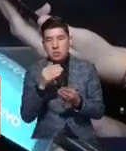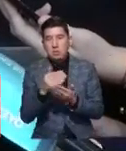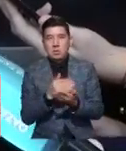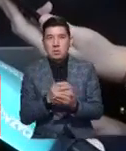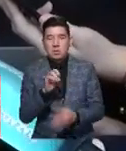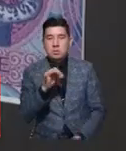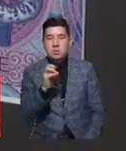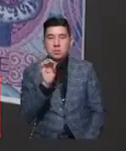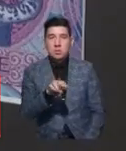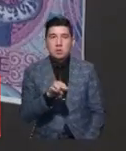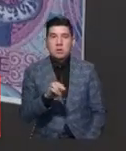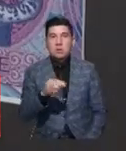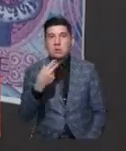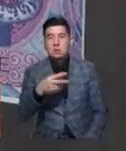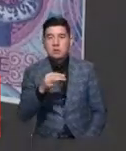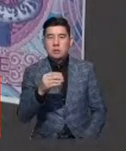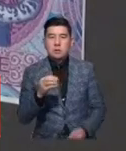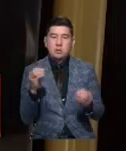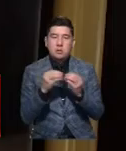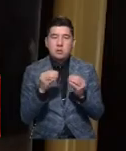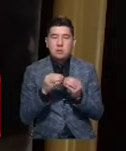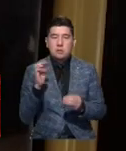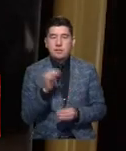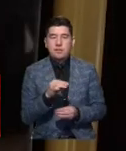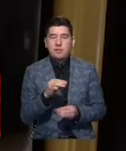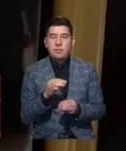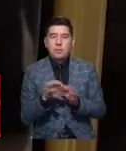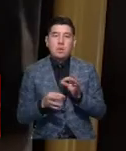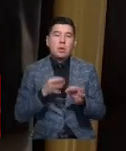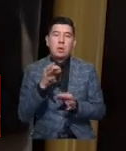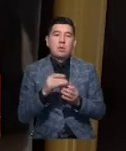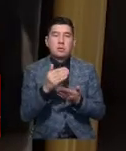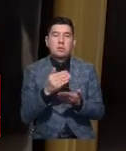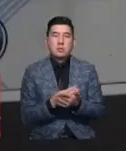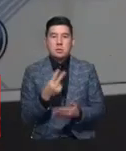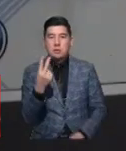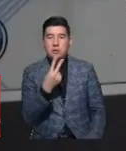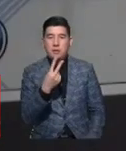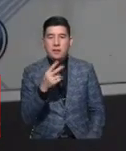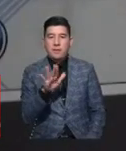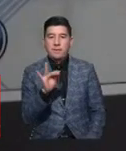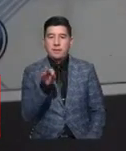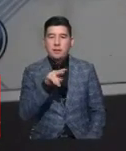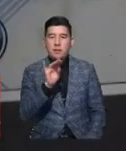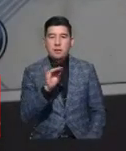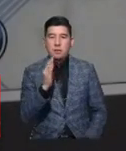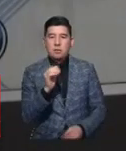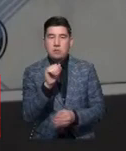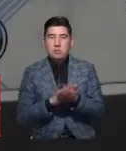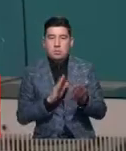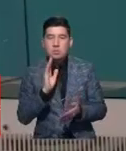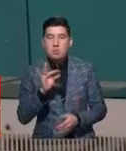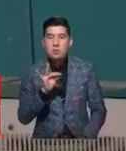нас. Десятитысячные купюры в обороте будут двух видов. Сегодня, в день 30-летия тенге, презентовали